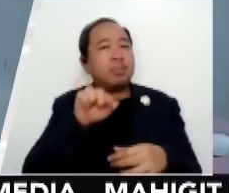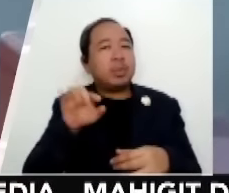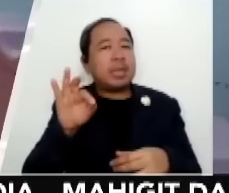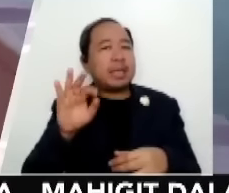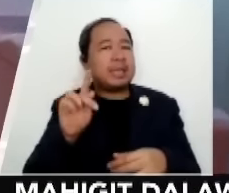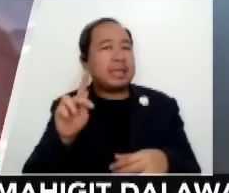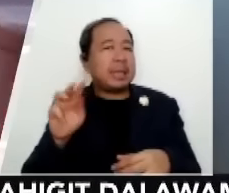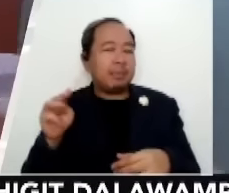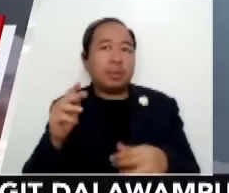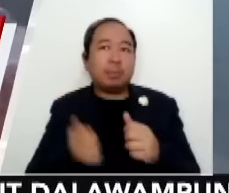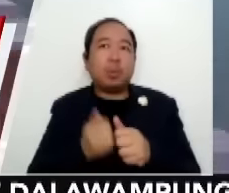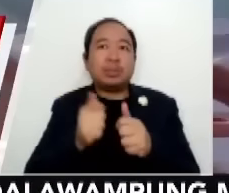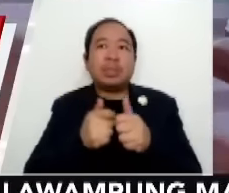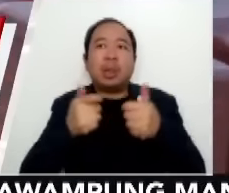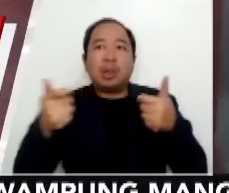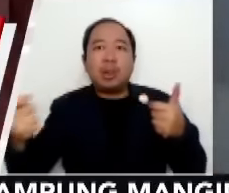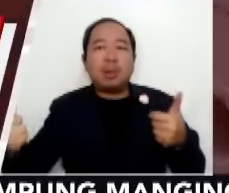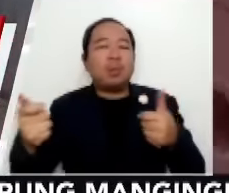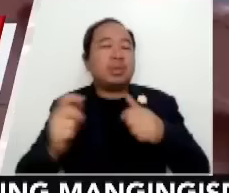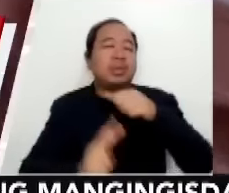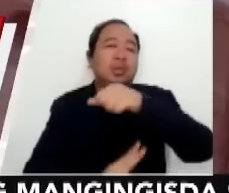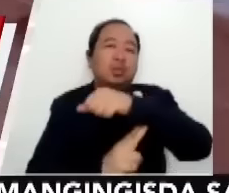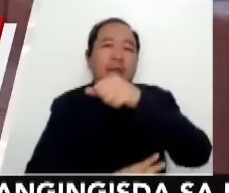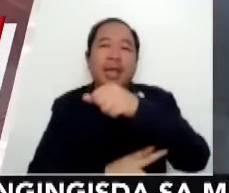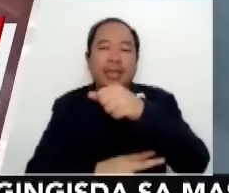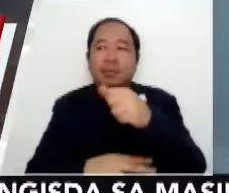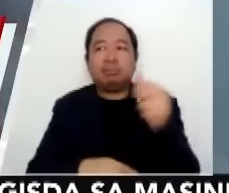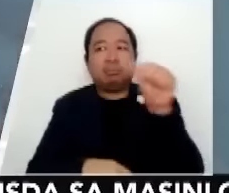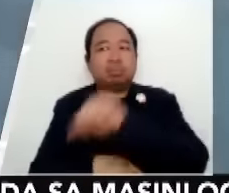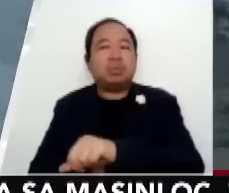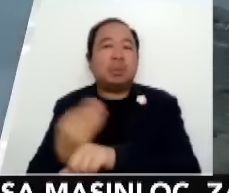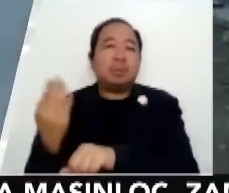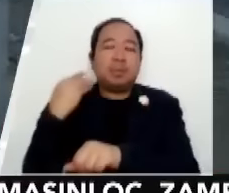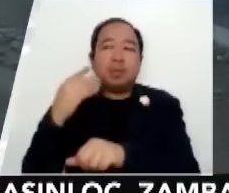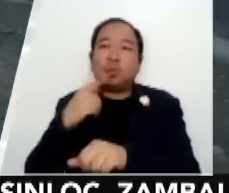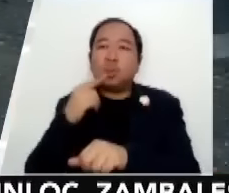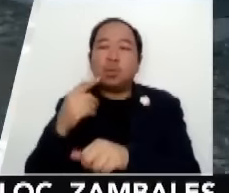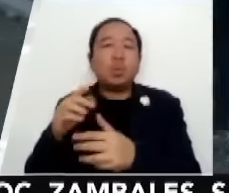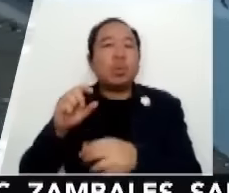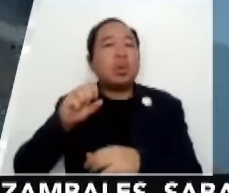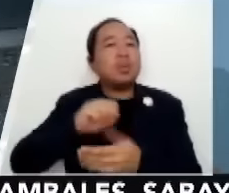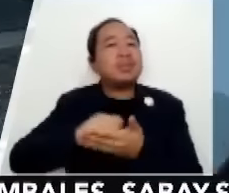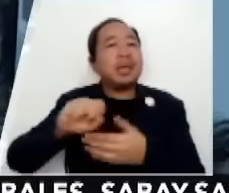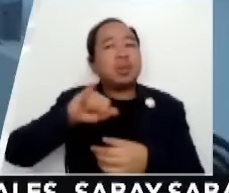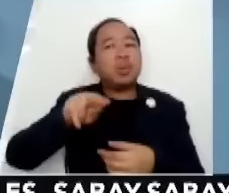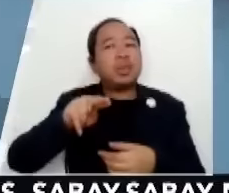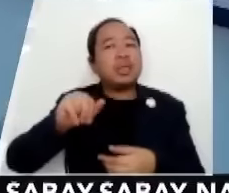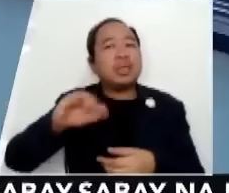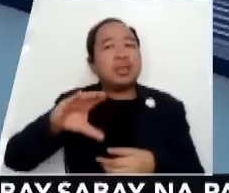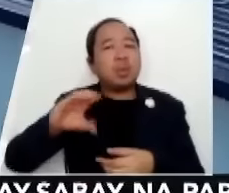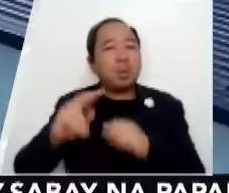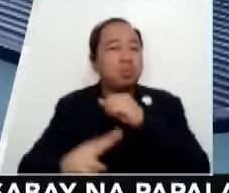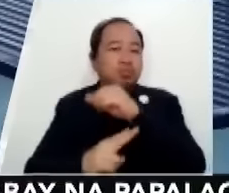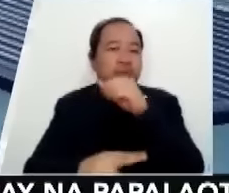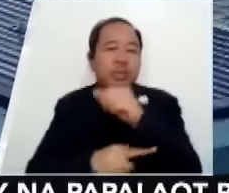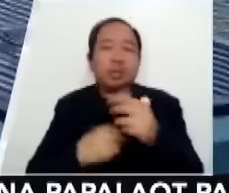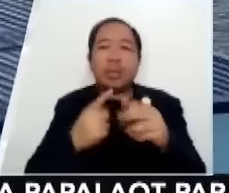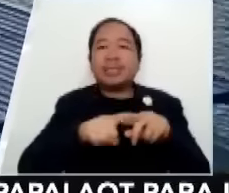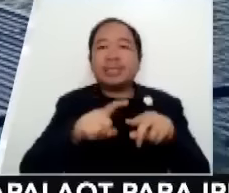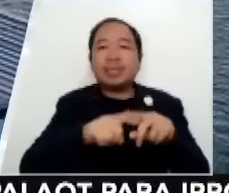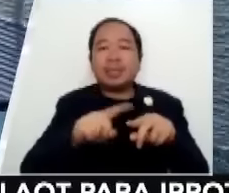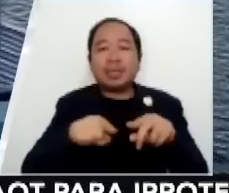ngayon sa Pilipinas. Mas mahaba na ito ngayon sa dating pinakamahabang San Juanico Bridge. At ang kuryenteng nagsusupply sa daytime operation ng tulay na